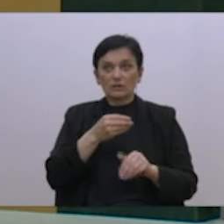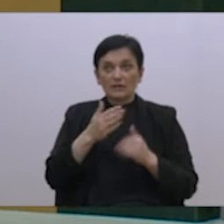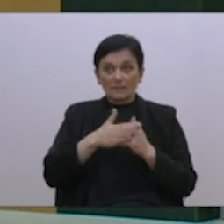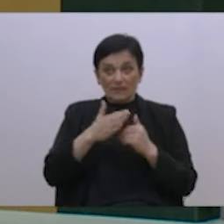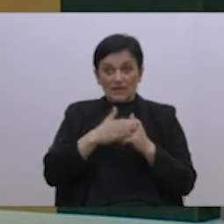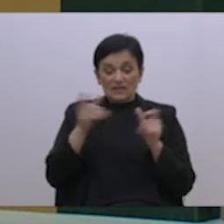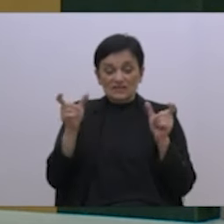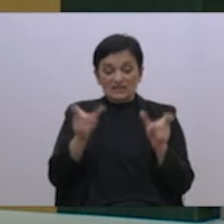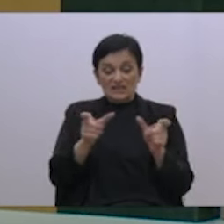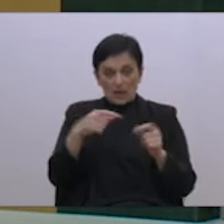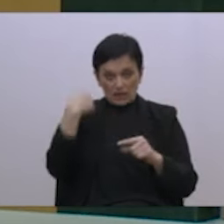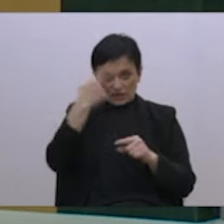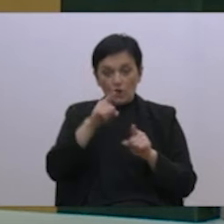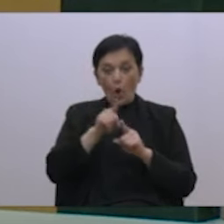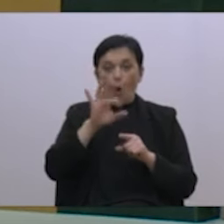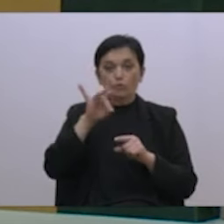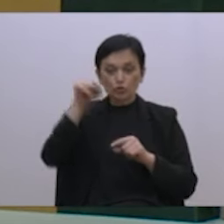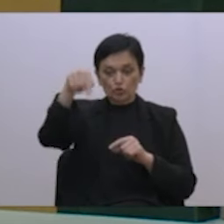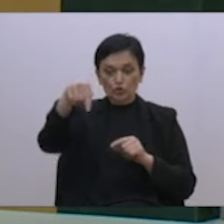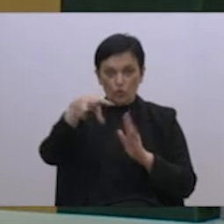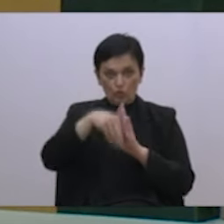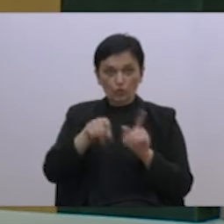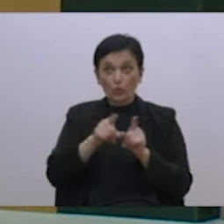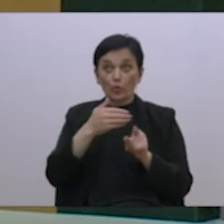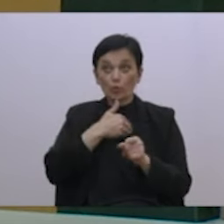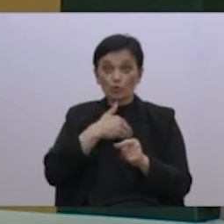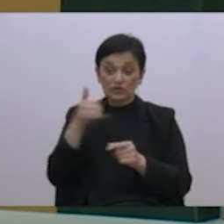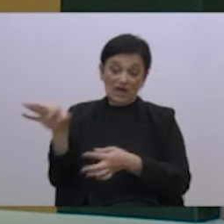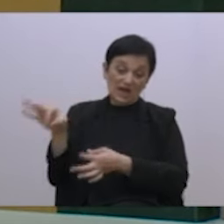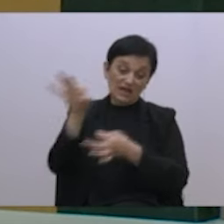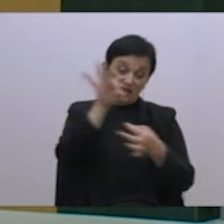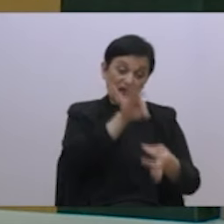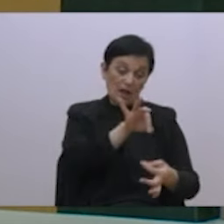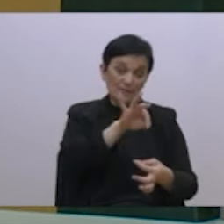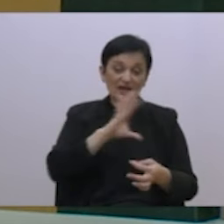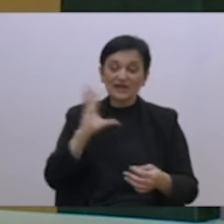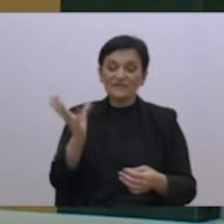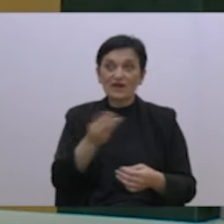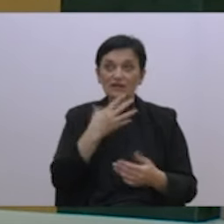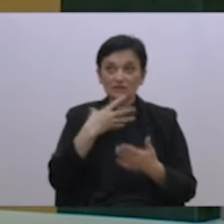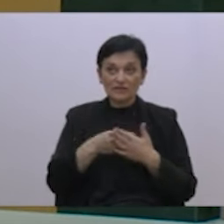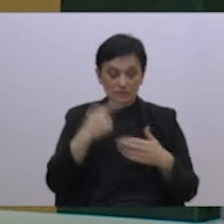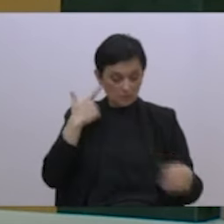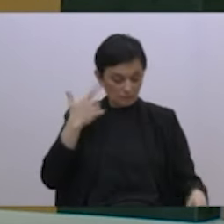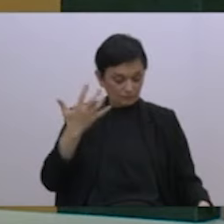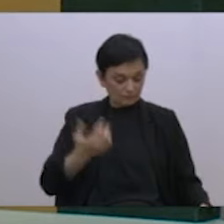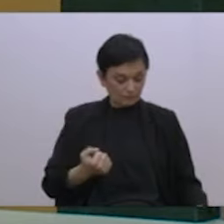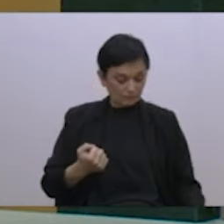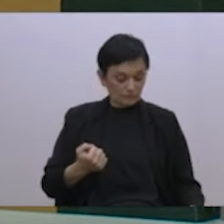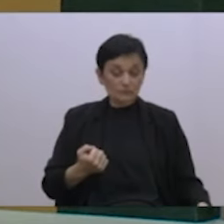სანქციების სახით და მათ შორის ოფშორებს. და უნდა რომ გადმოიტანოს ახლა ეს თავისი აქტივები ყველა.